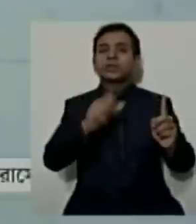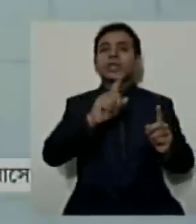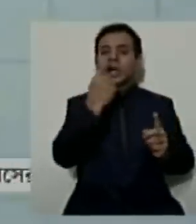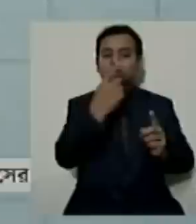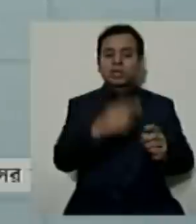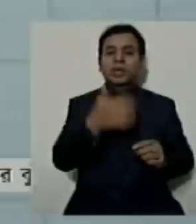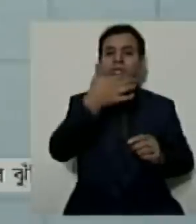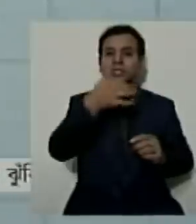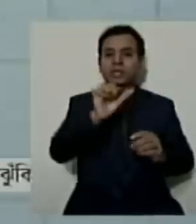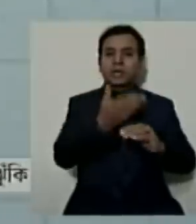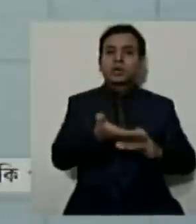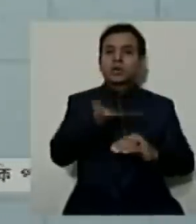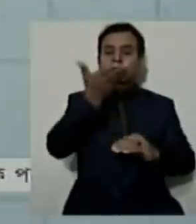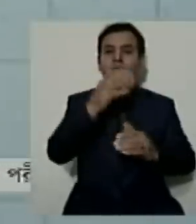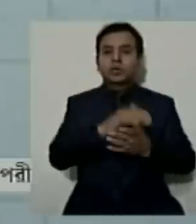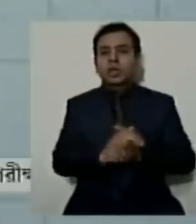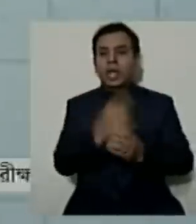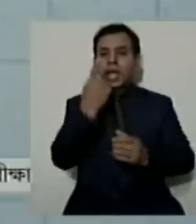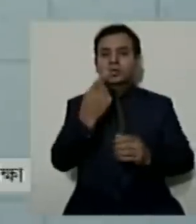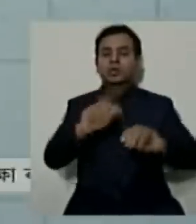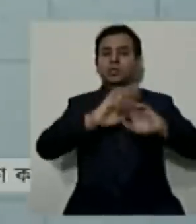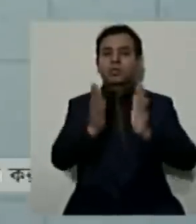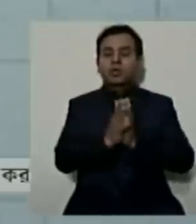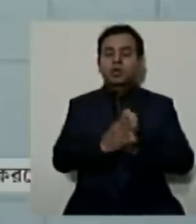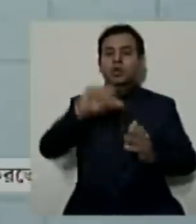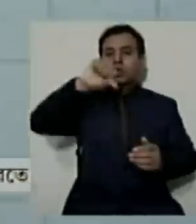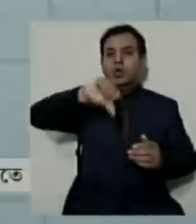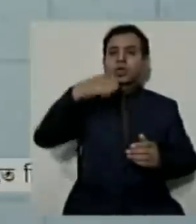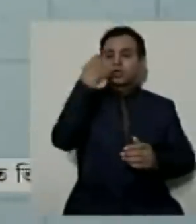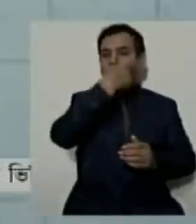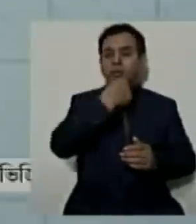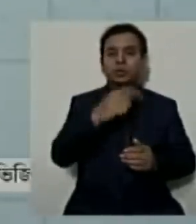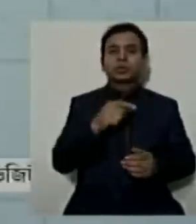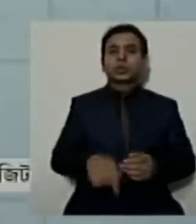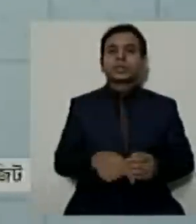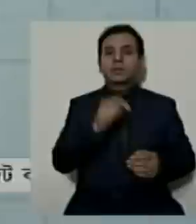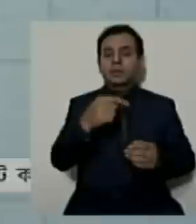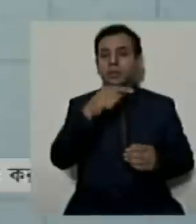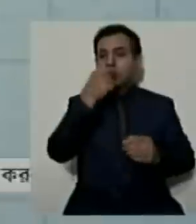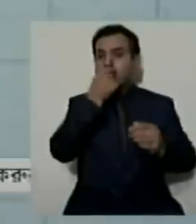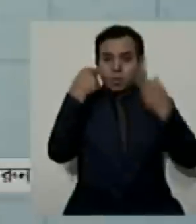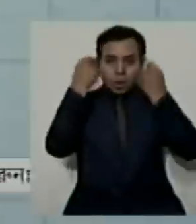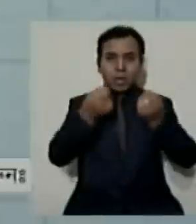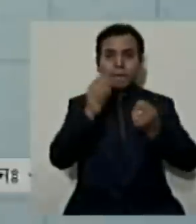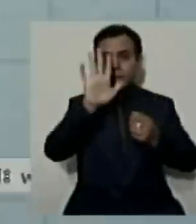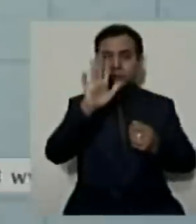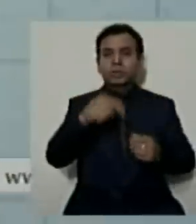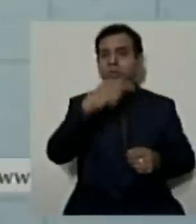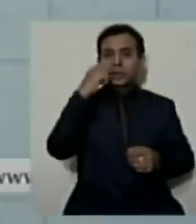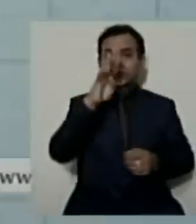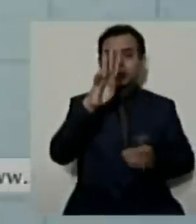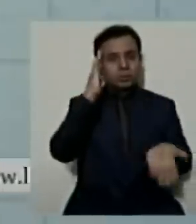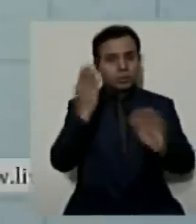9 জন মৃত্যুবরণ করেছেন গত 24 ঘন্টায়। তাদের বিদেহী আত্মার শান্তি কামনা করছি। এই 9 জনের